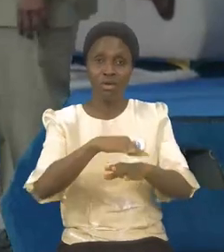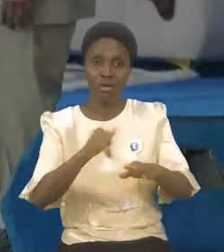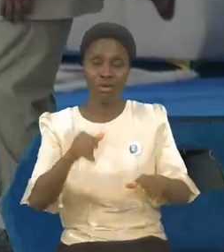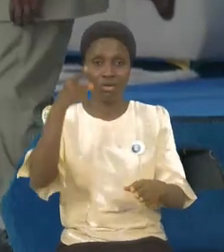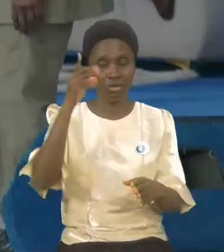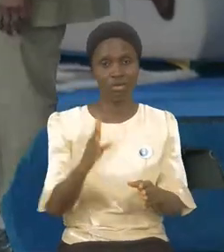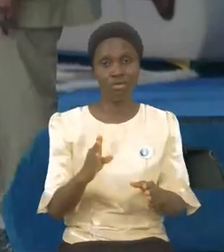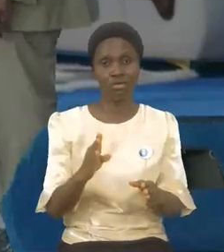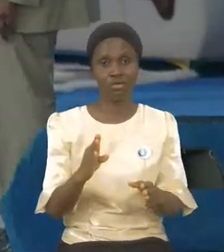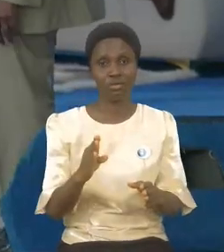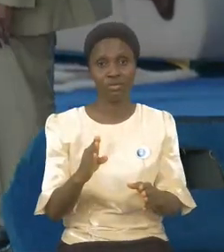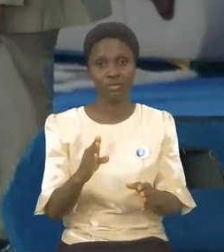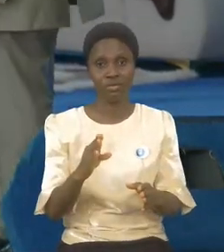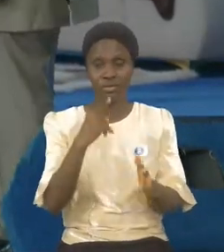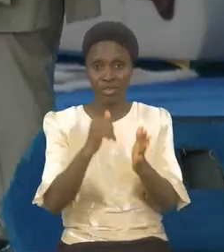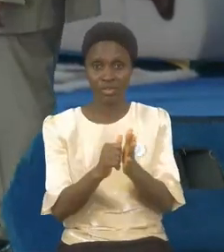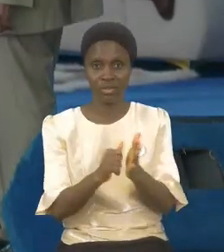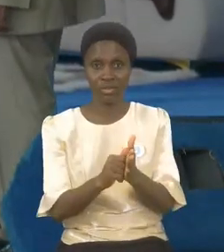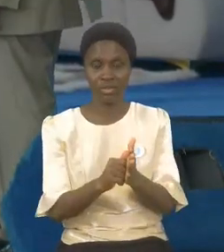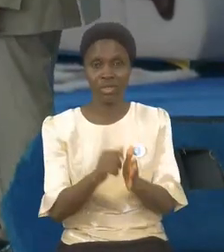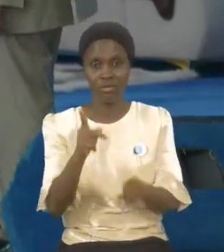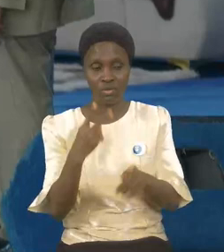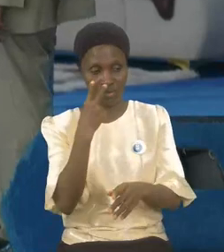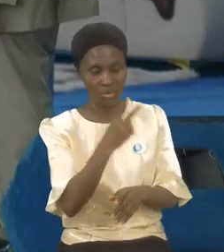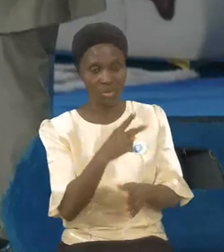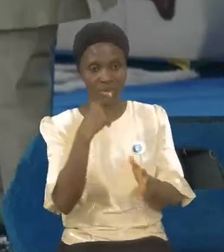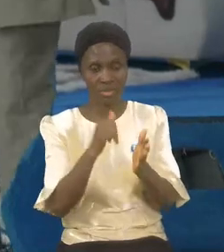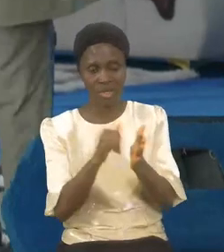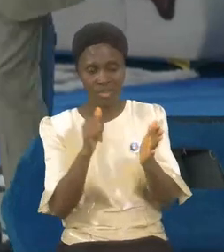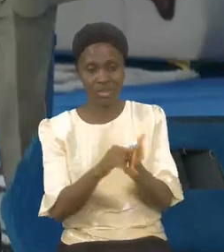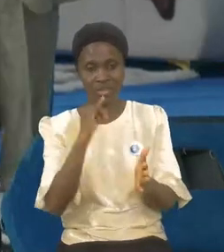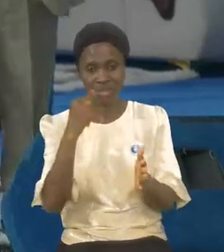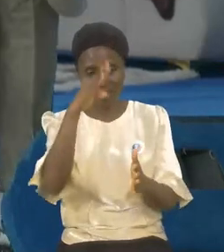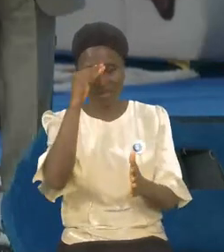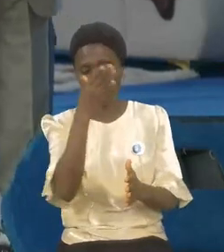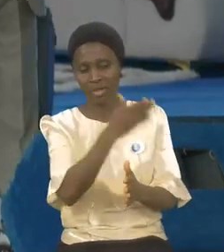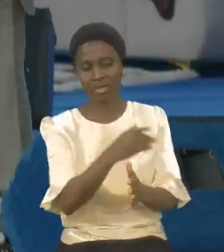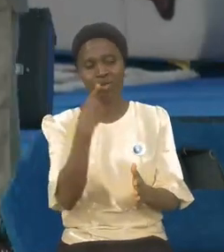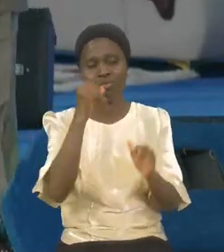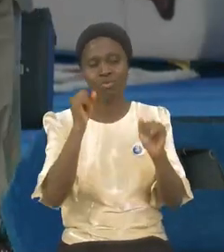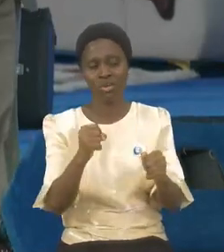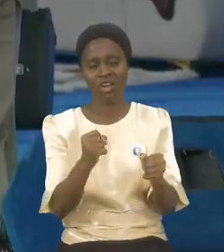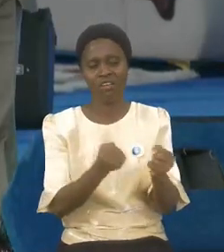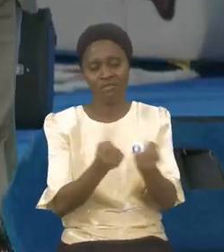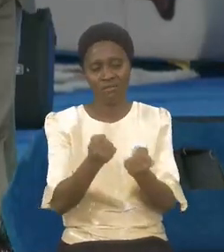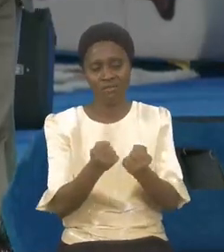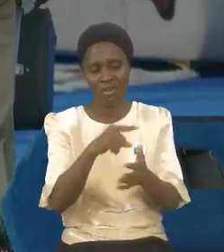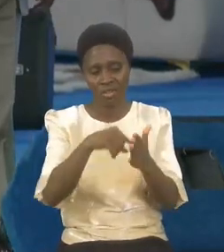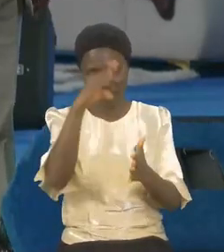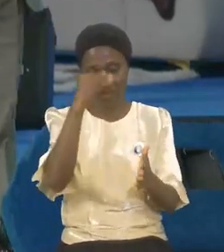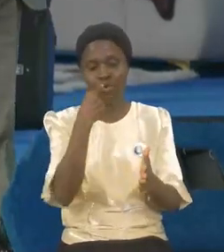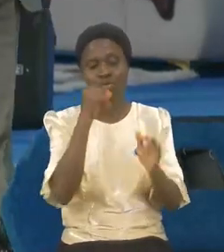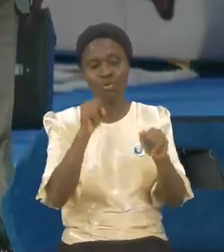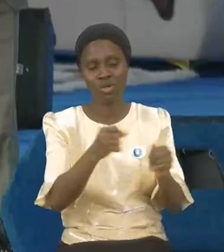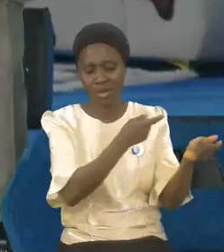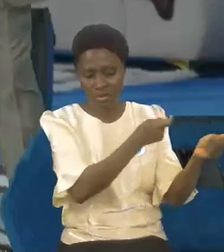qu'on adore jusqu'à s'asseoir dans le temple de Dieu. Il y aura l'adoration des zéros. On dira c'est cet homme-là qui peut se battre avec lui,